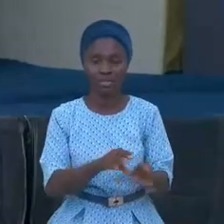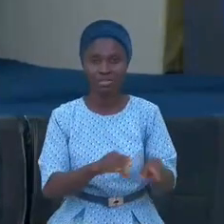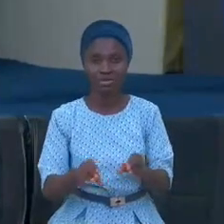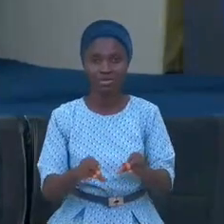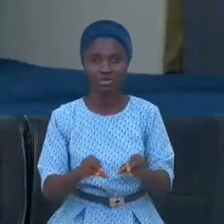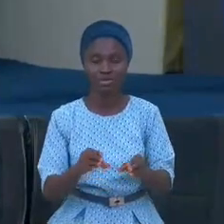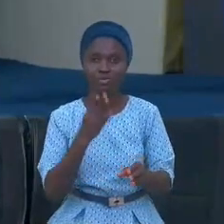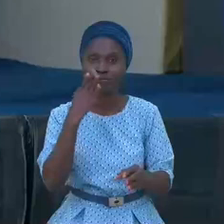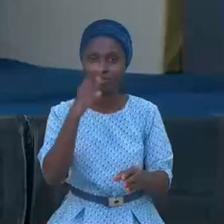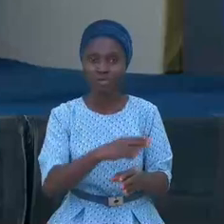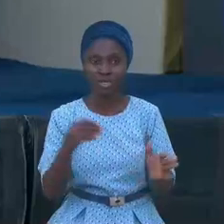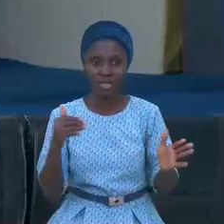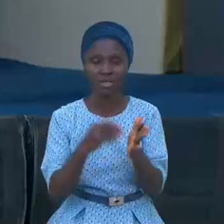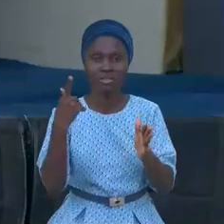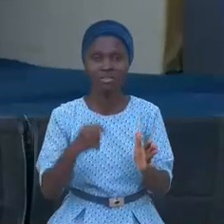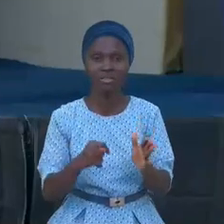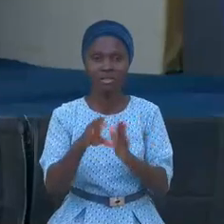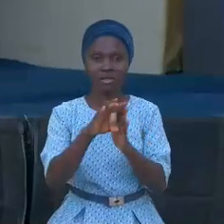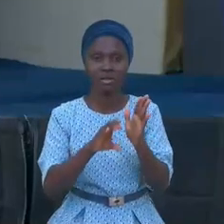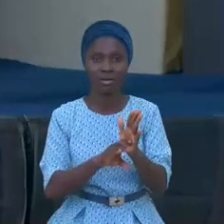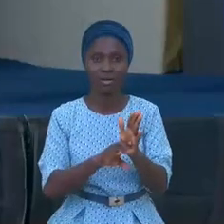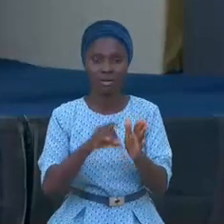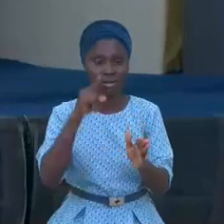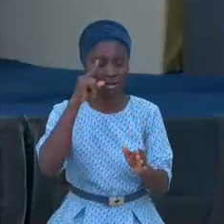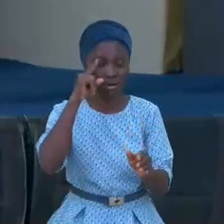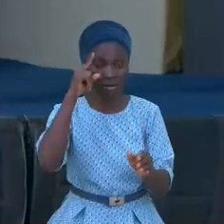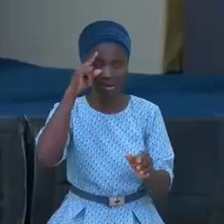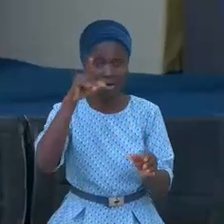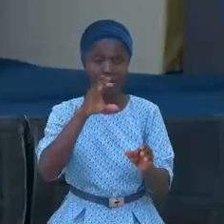32. Il séduira par des flatteries les traîtres de l'Alliance.